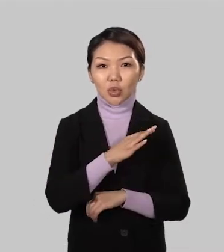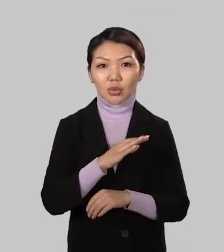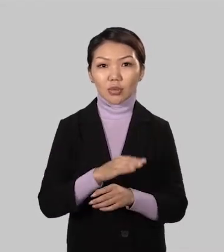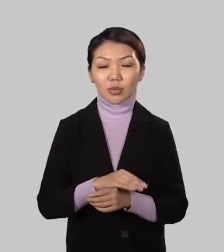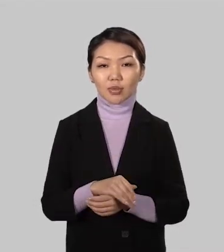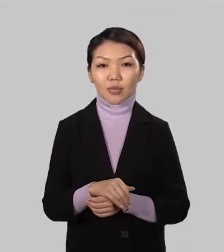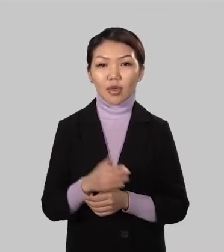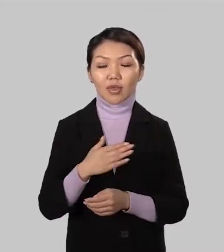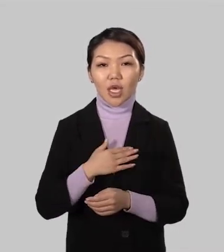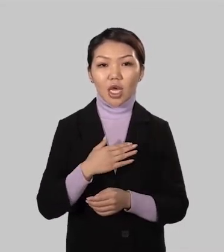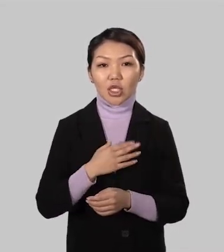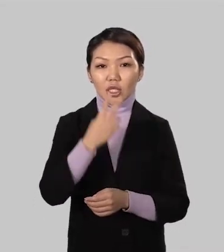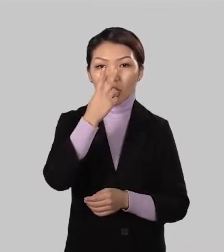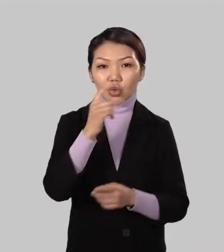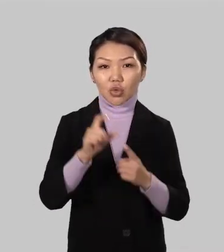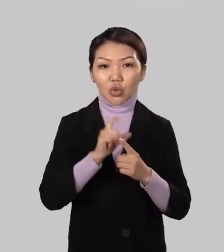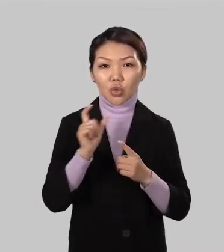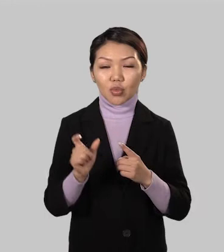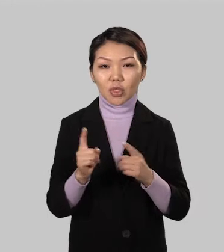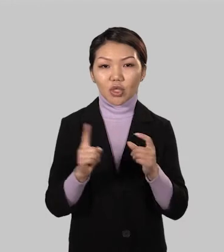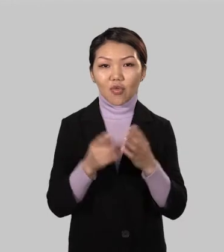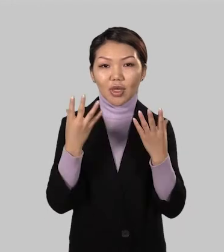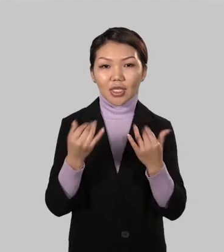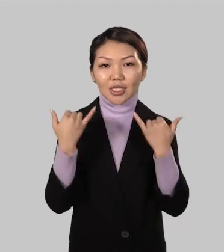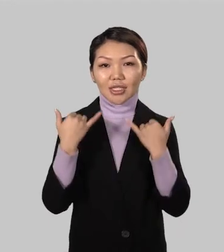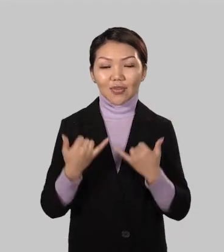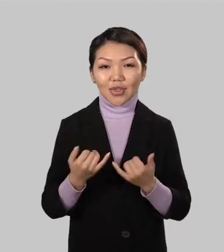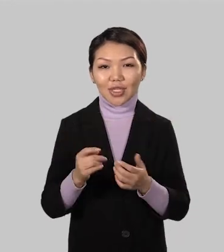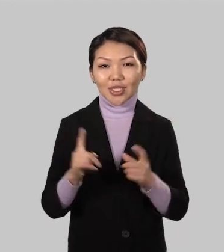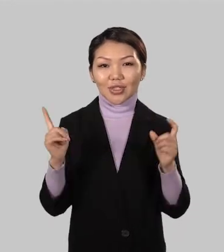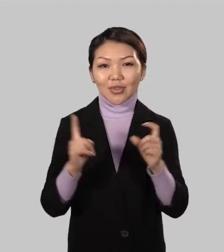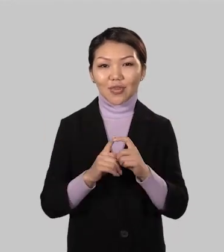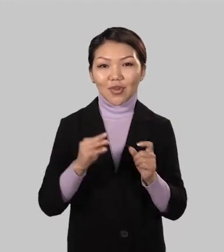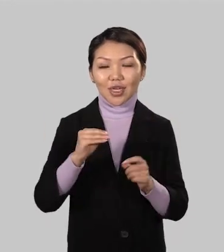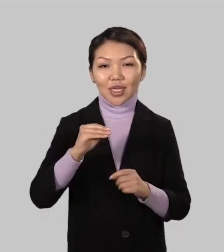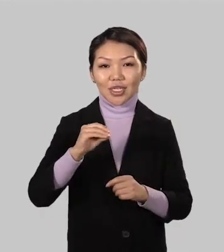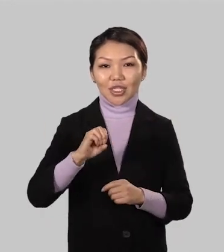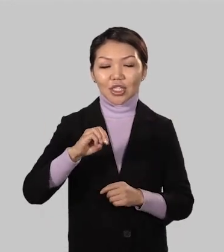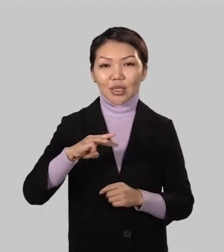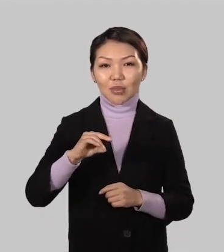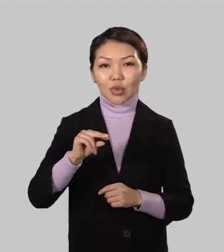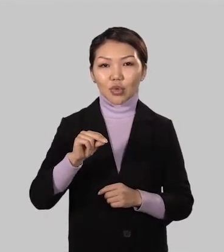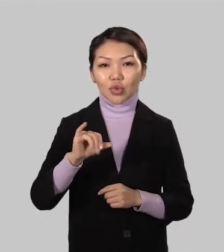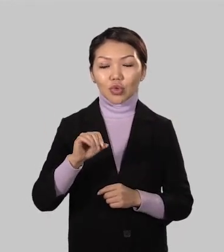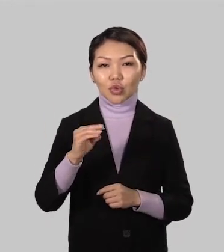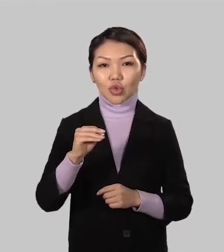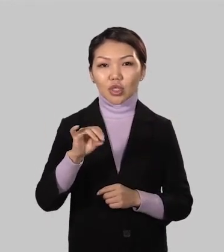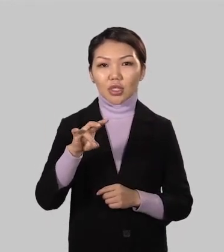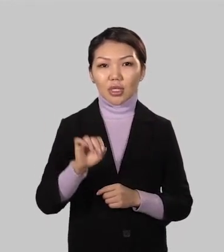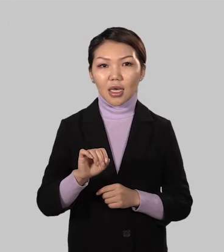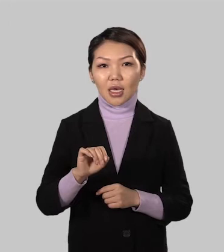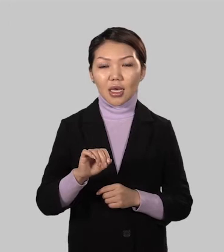в нашей традиционной рубрике слово дня сегодня слово жемчужина лексическое